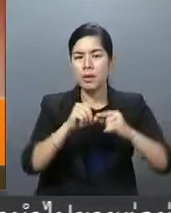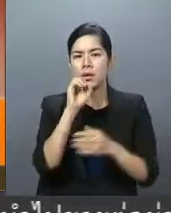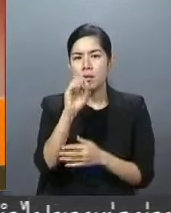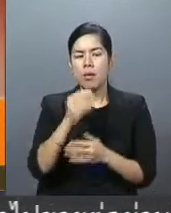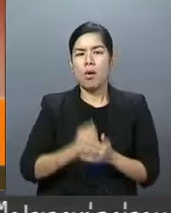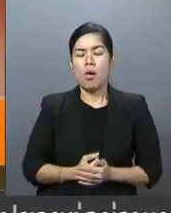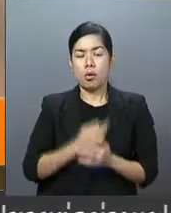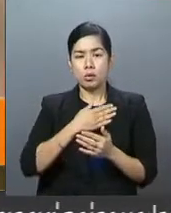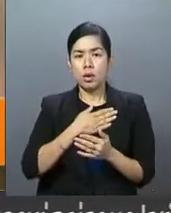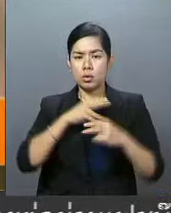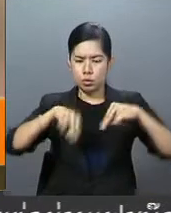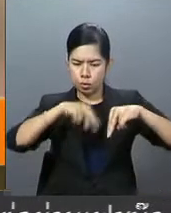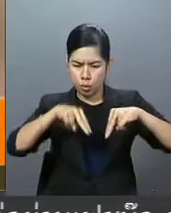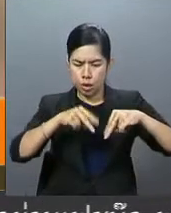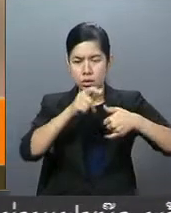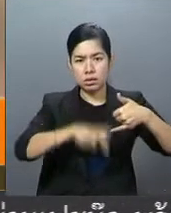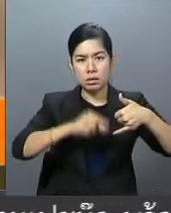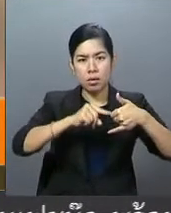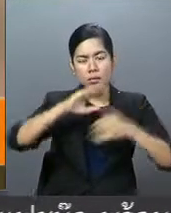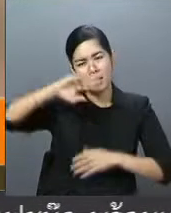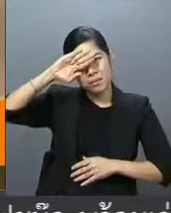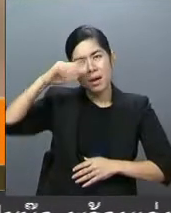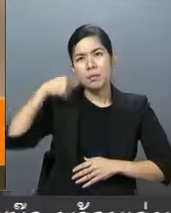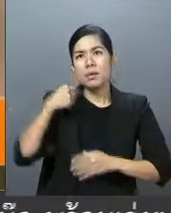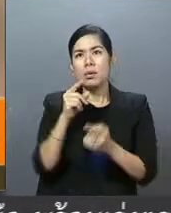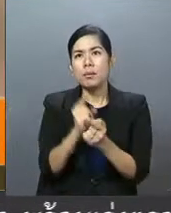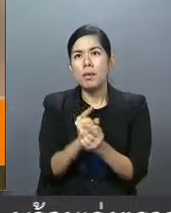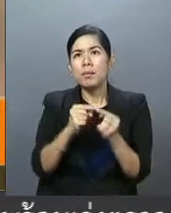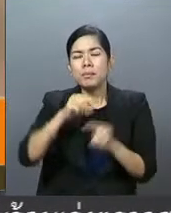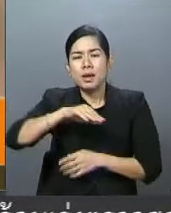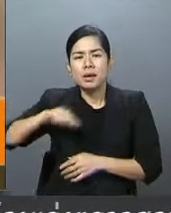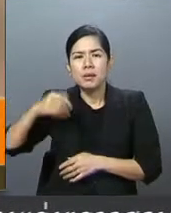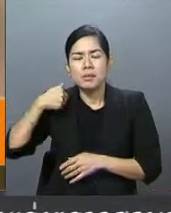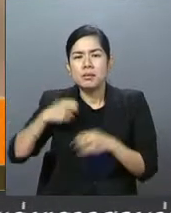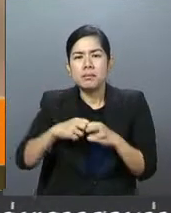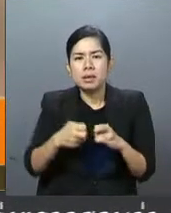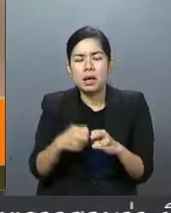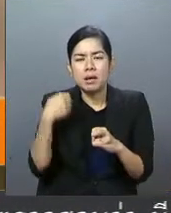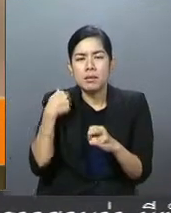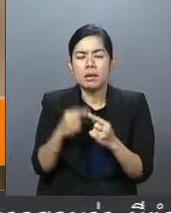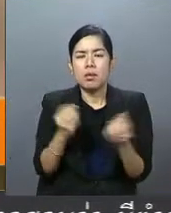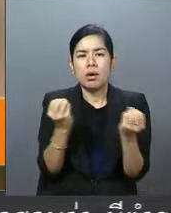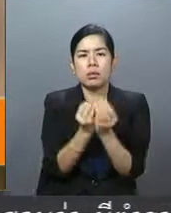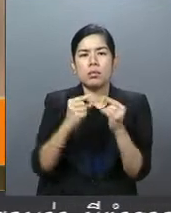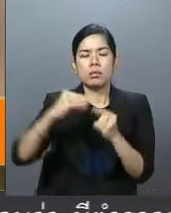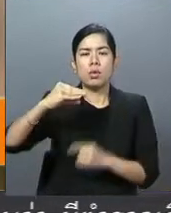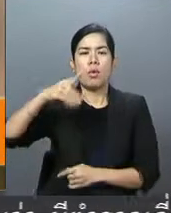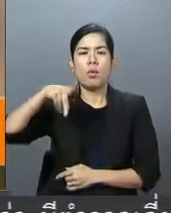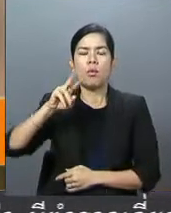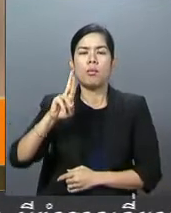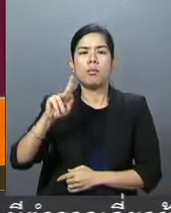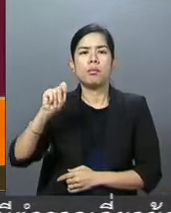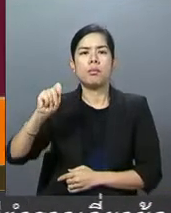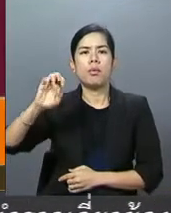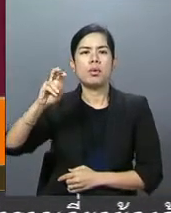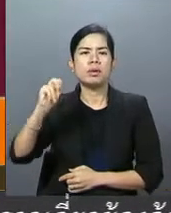กจังหวัดนราธิวาสพบเด็กเล็กป่วยเป็นโรคควาชิออกอหรือภาวะการขาดโปรตีนและสารอาหารจากการที่มารดาให้ลูก